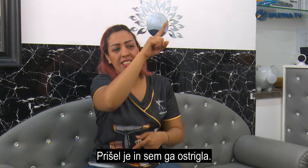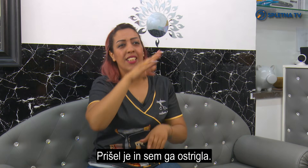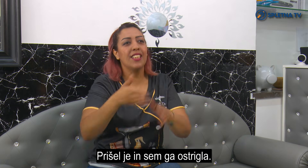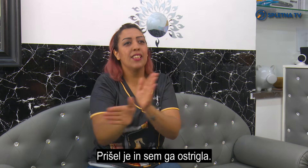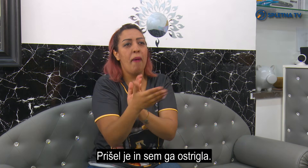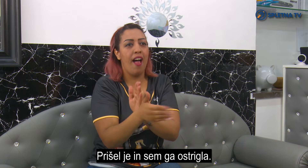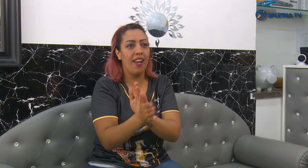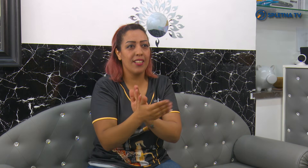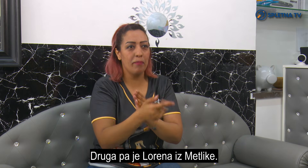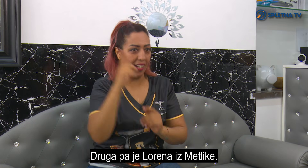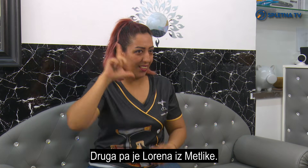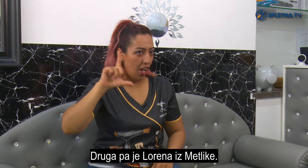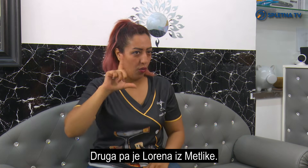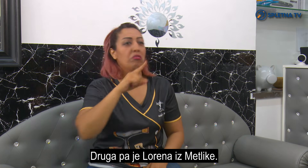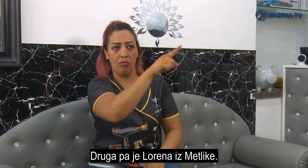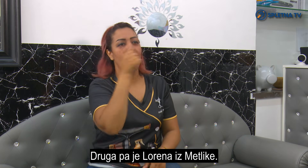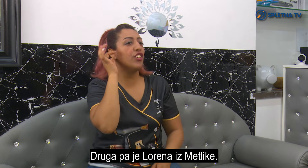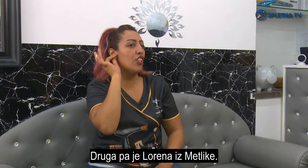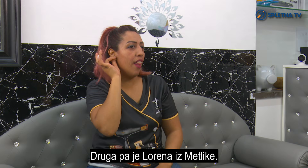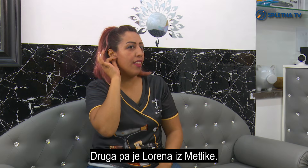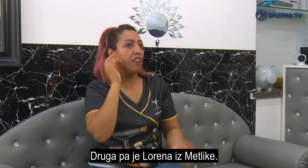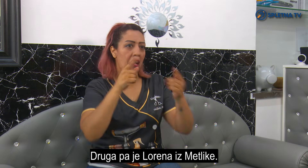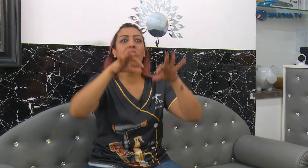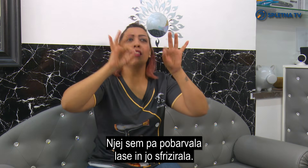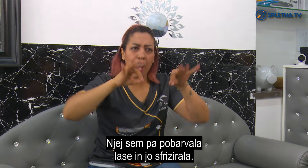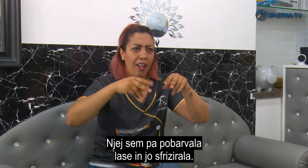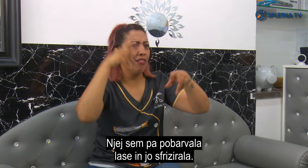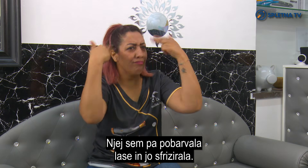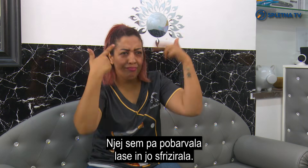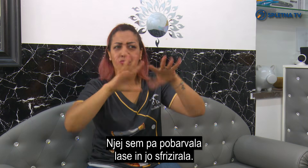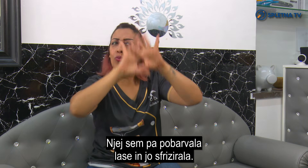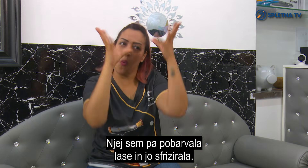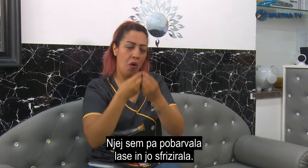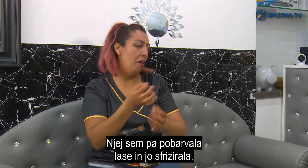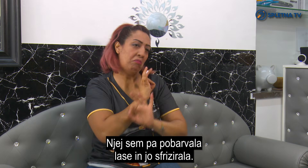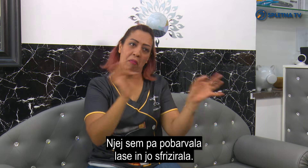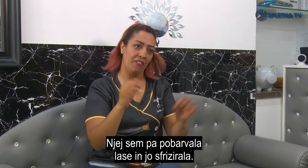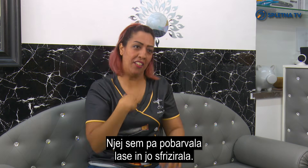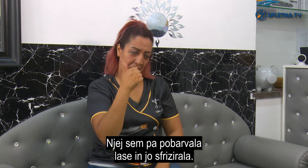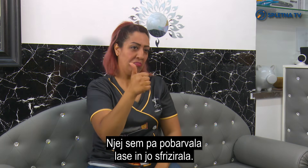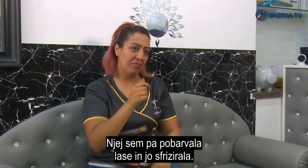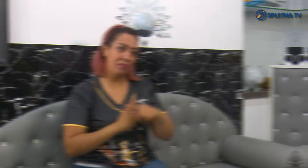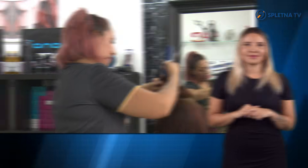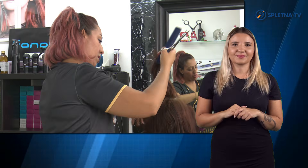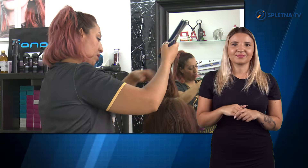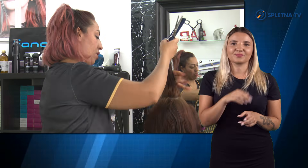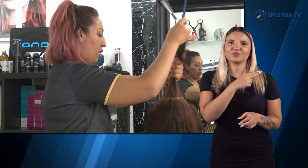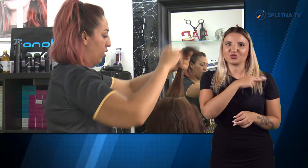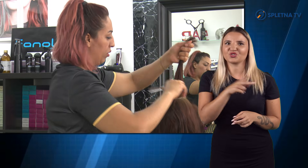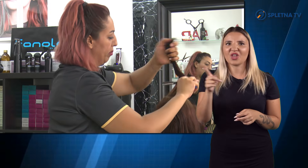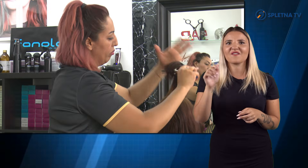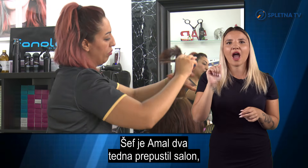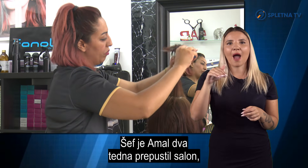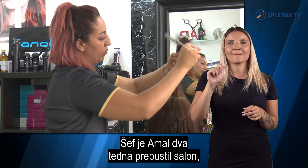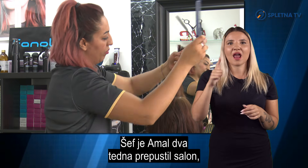in sem ga ostrigla. Druga pa je Lorena iz Metlike. Njej sem pa pobarvala lase in jo